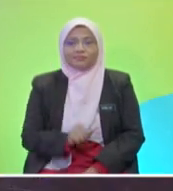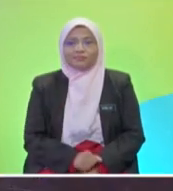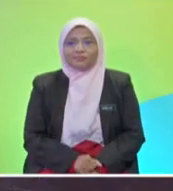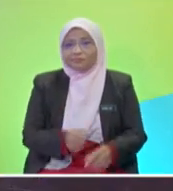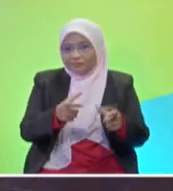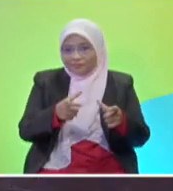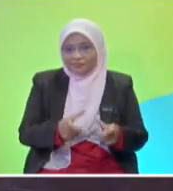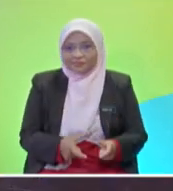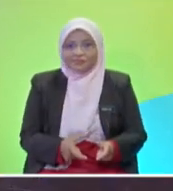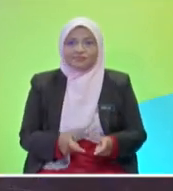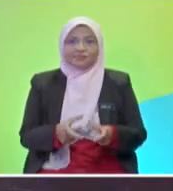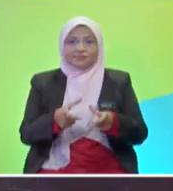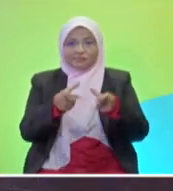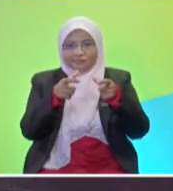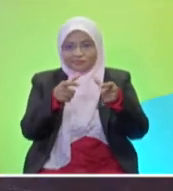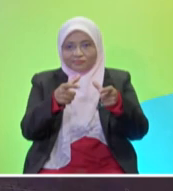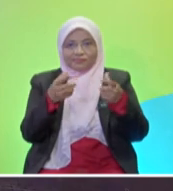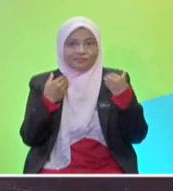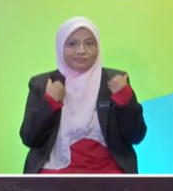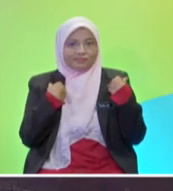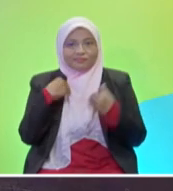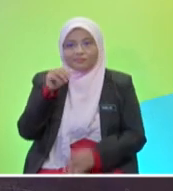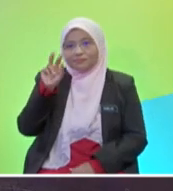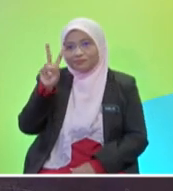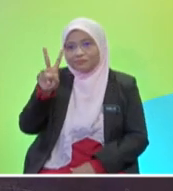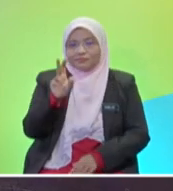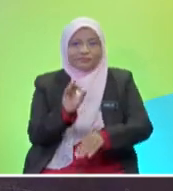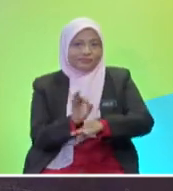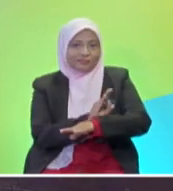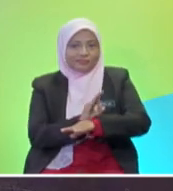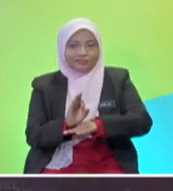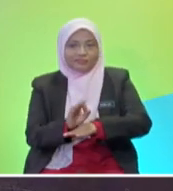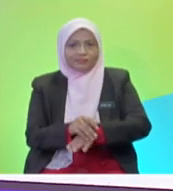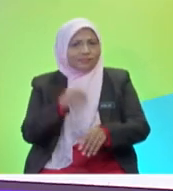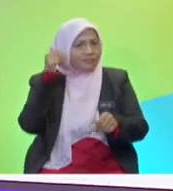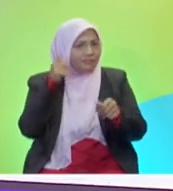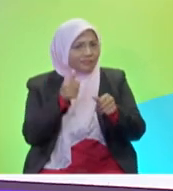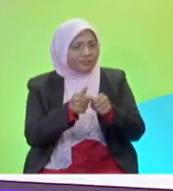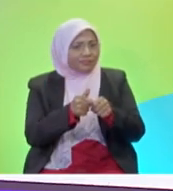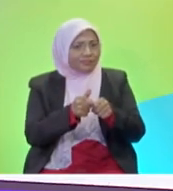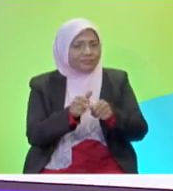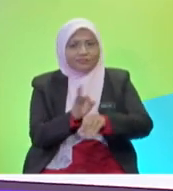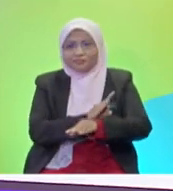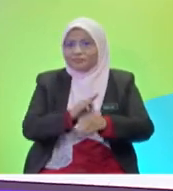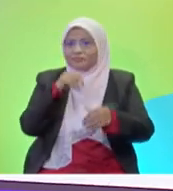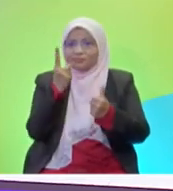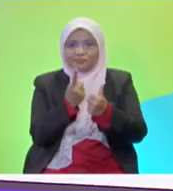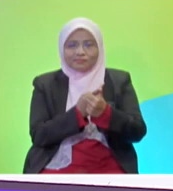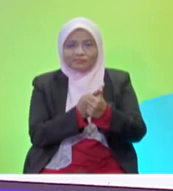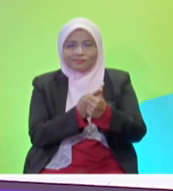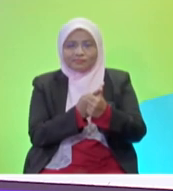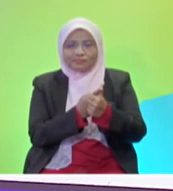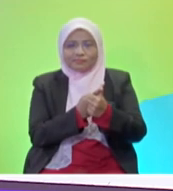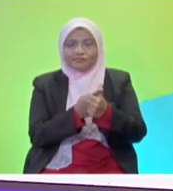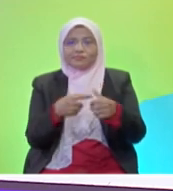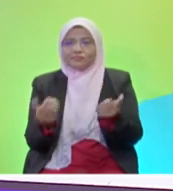Batang. Batang. Batang ni dia ada dua fungsi, Mira. Mira cuba ingatkan. Fungsi yang pertama untuk mengangkut makanan